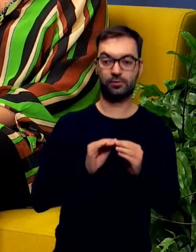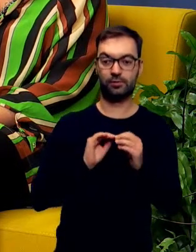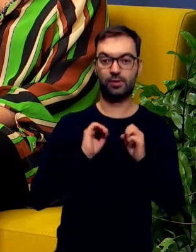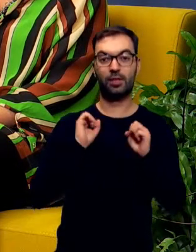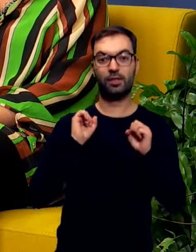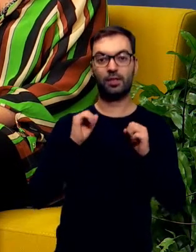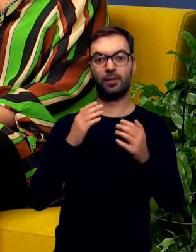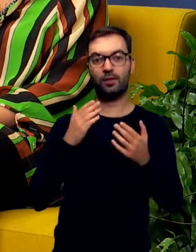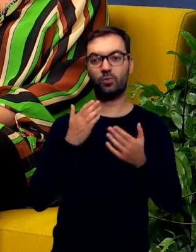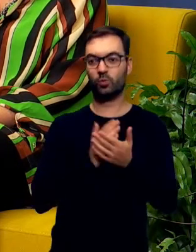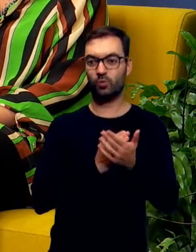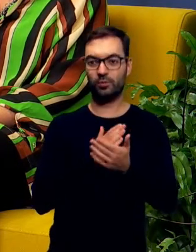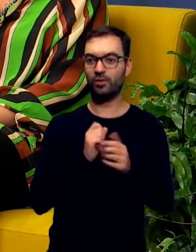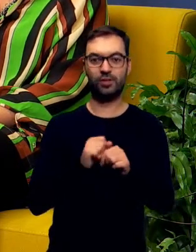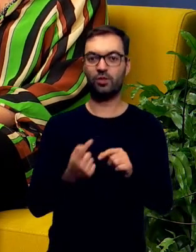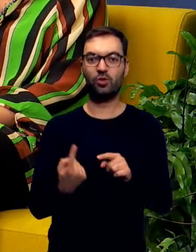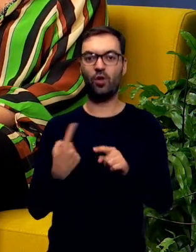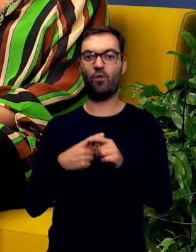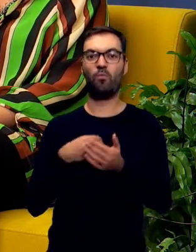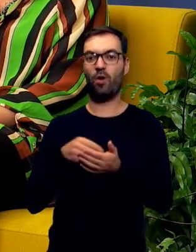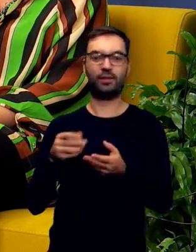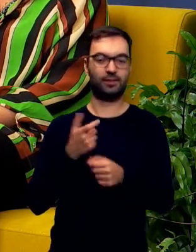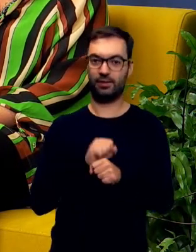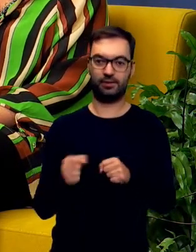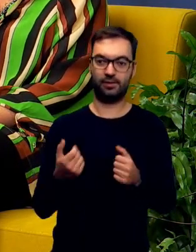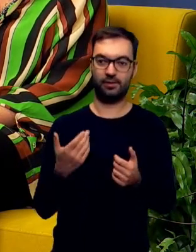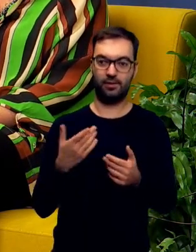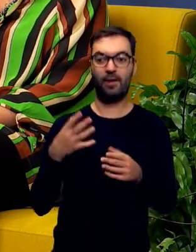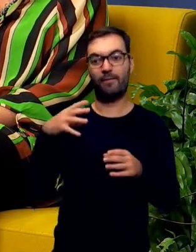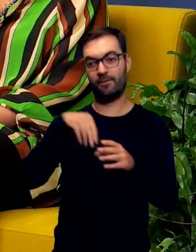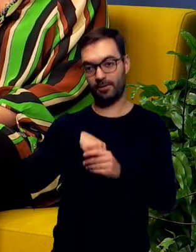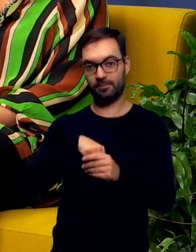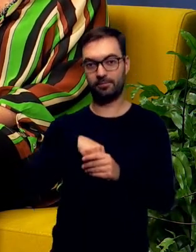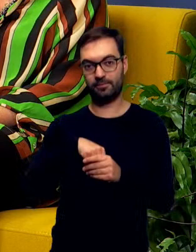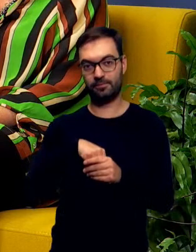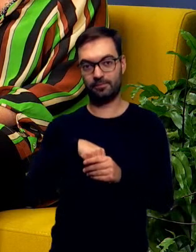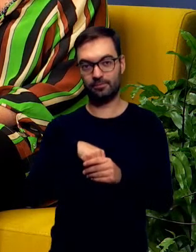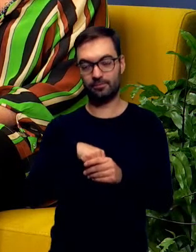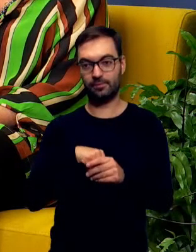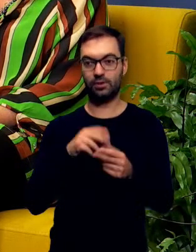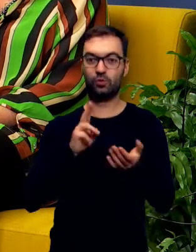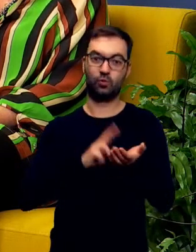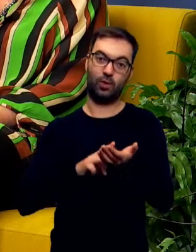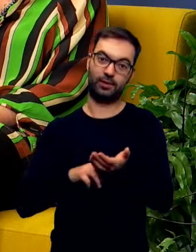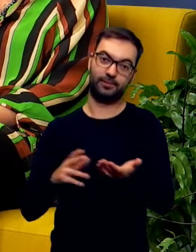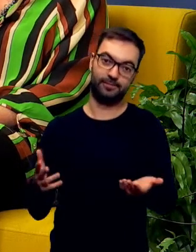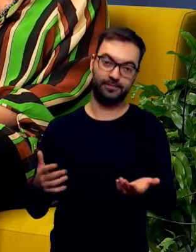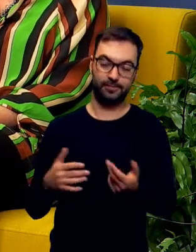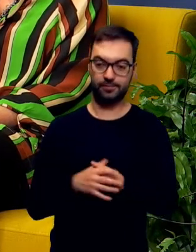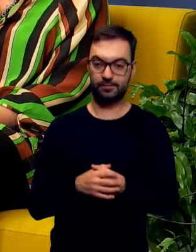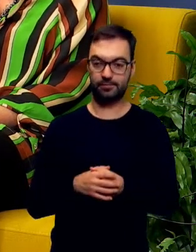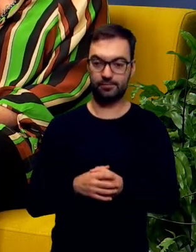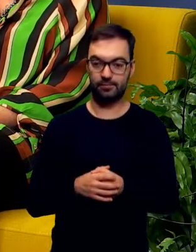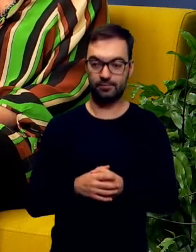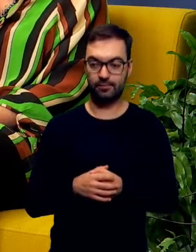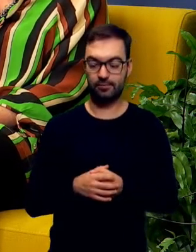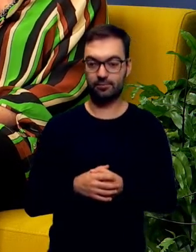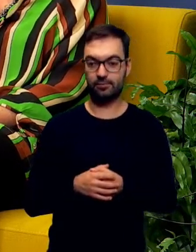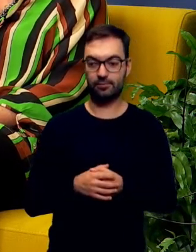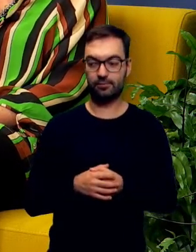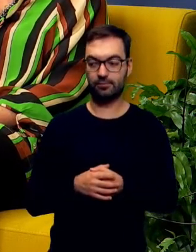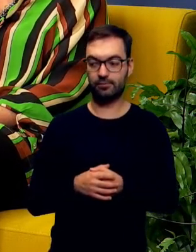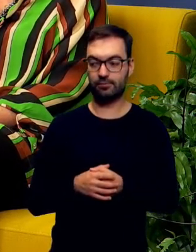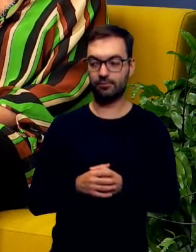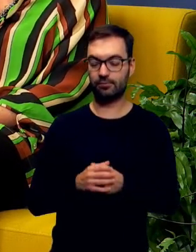działania służb nie są dodatkowo płatne, są płatne w ramach składki, więc zdrowotnej,